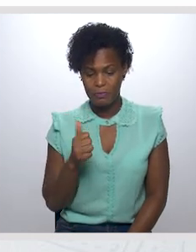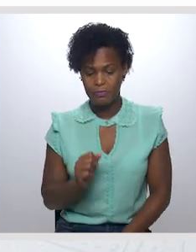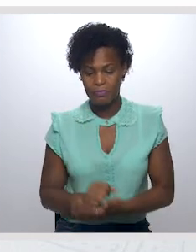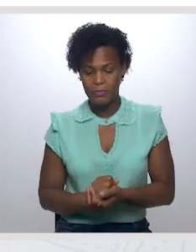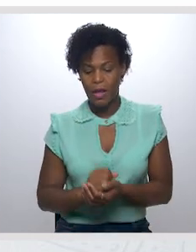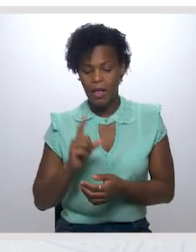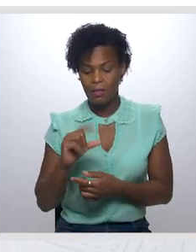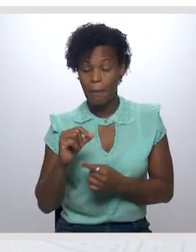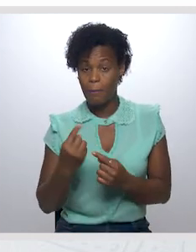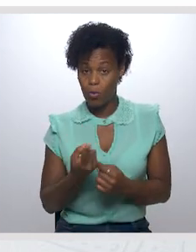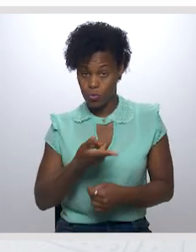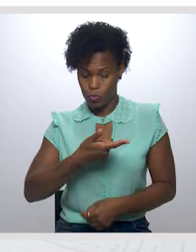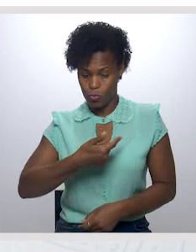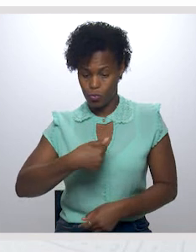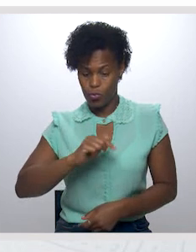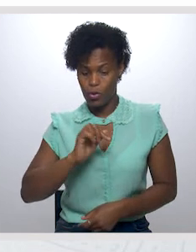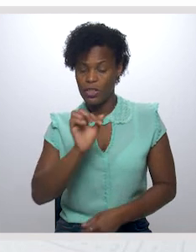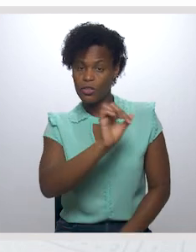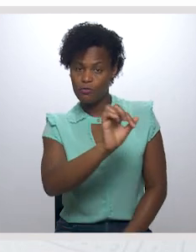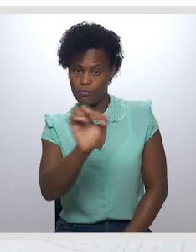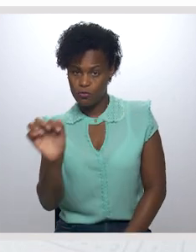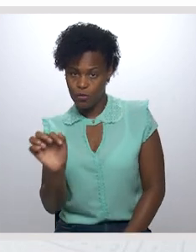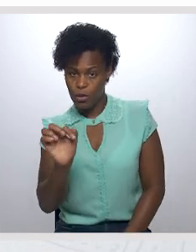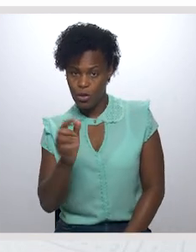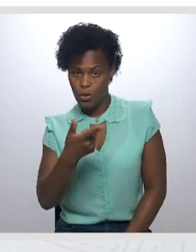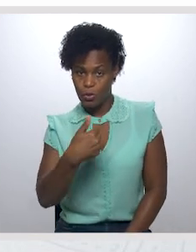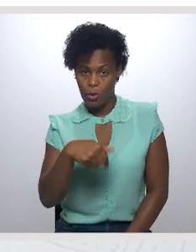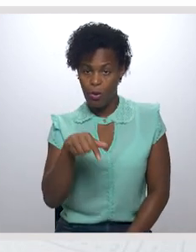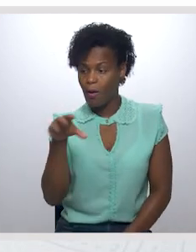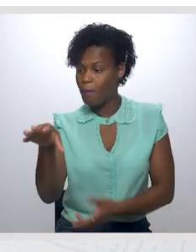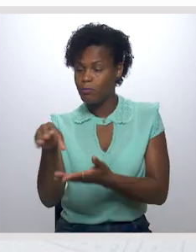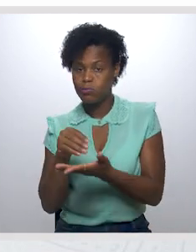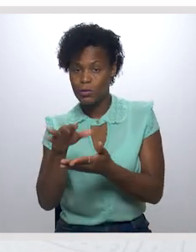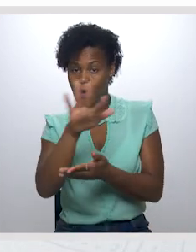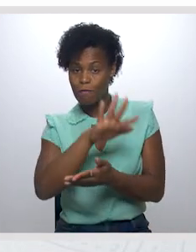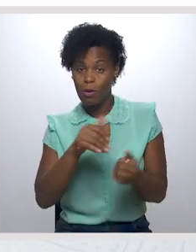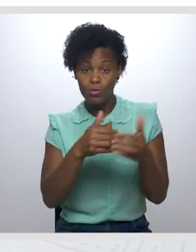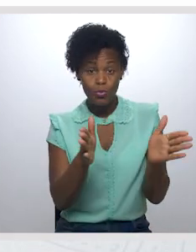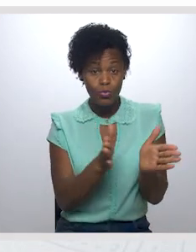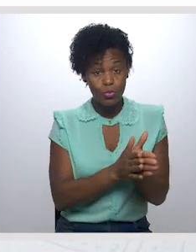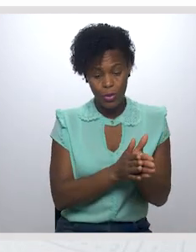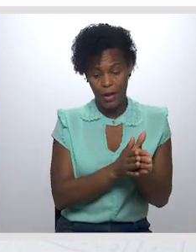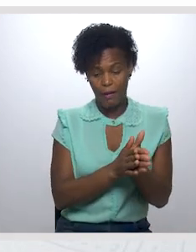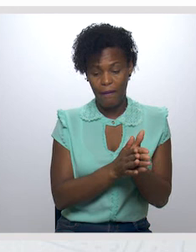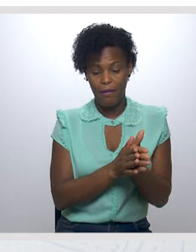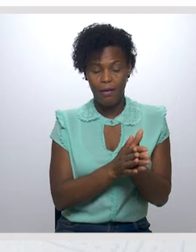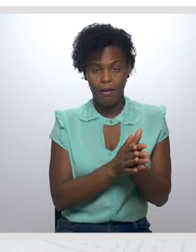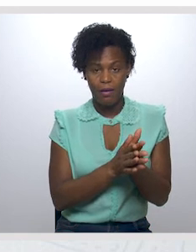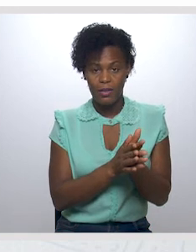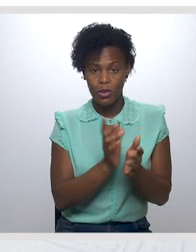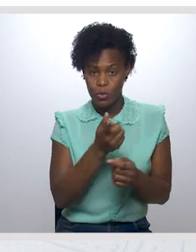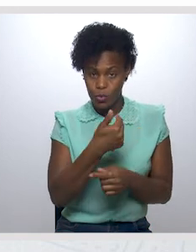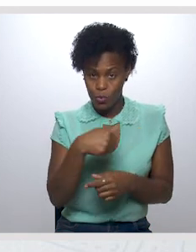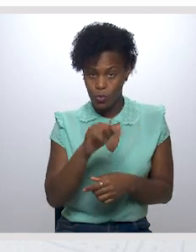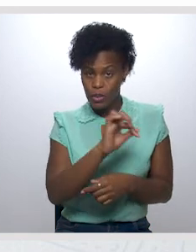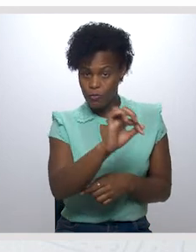Et pour nous et vous, on prend la forme entière de